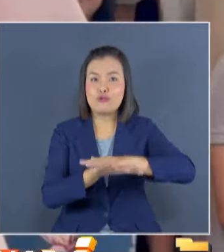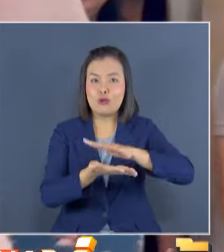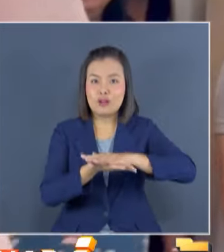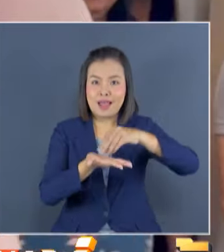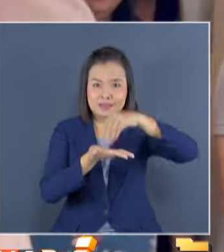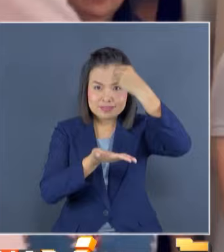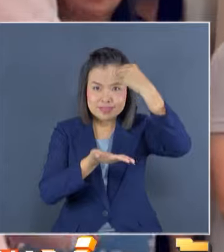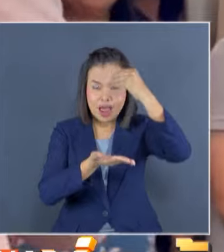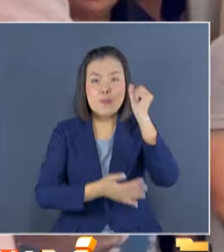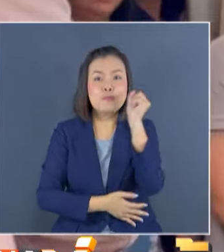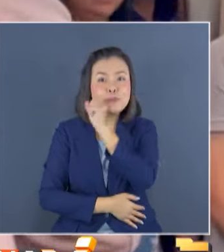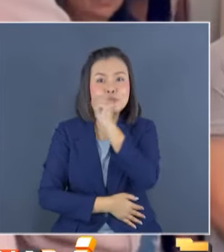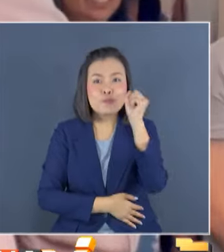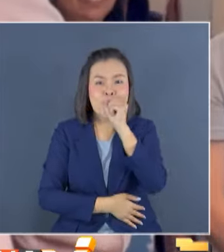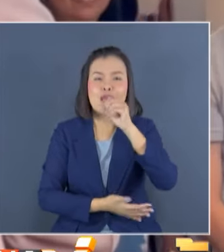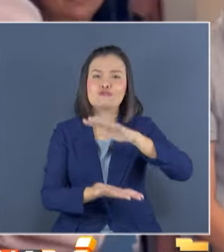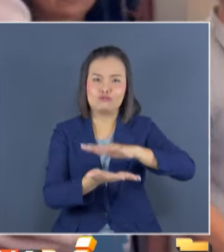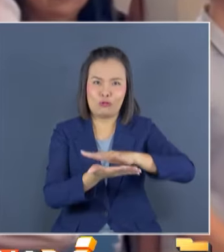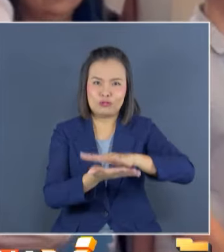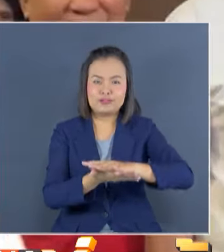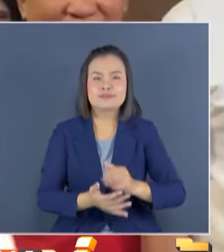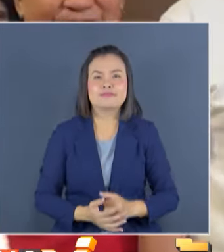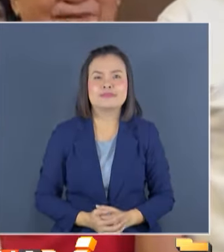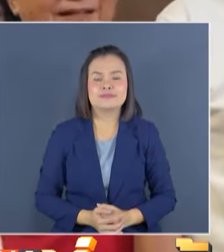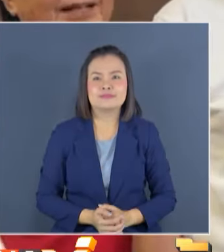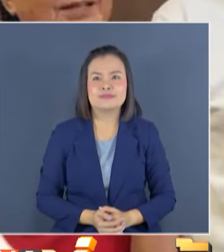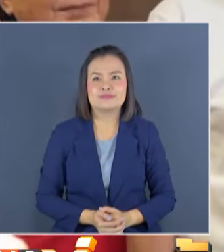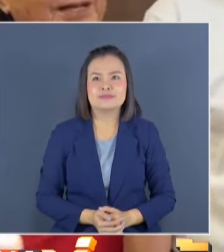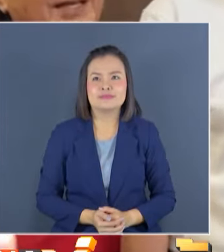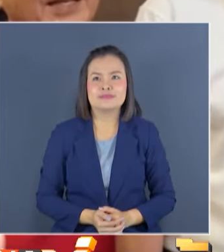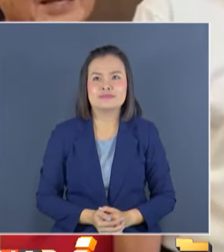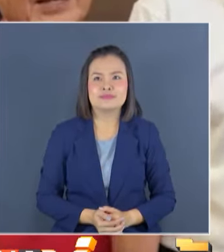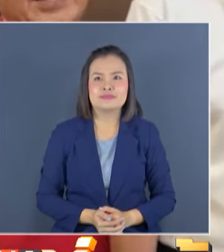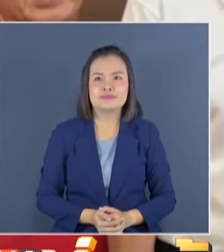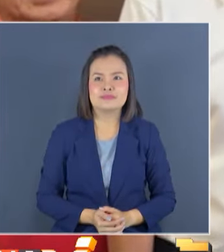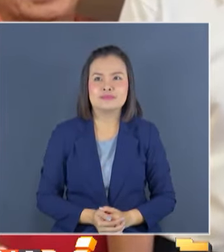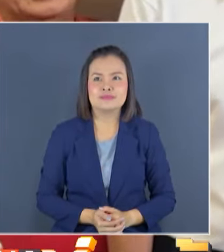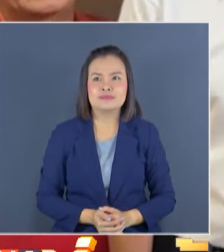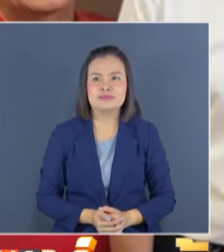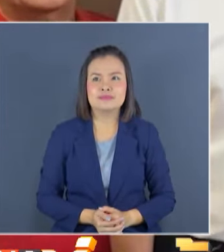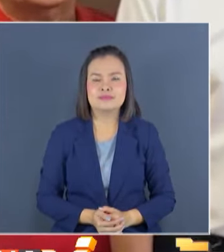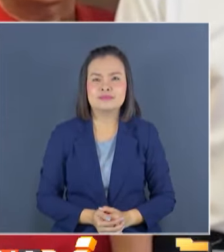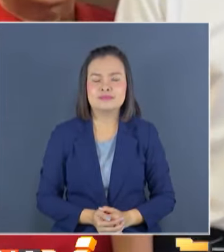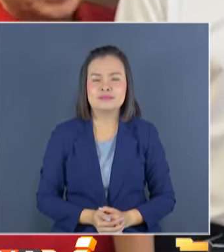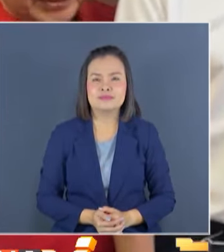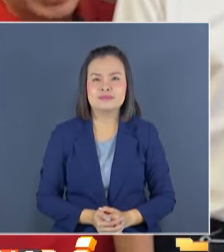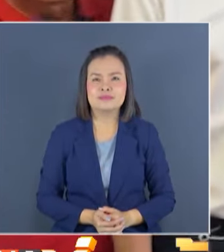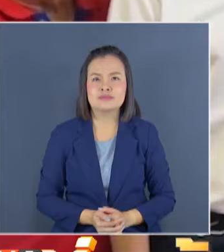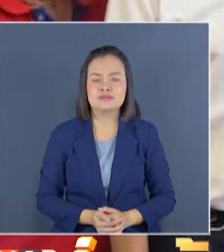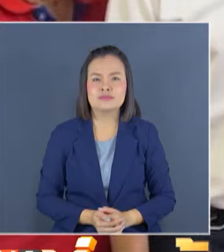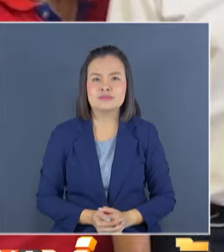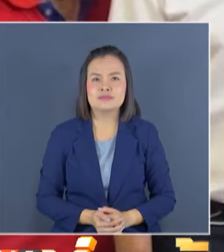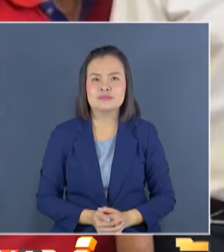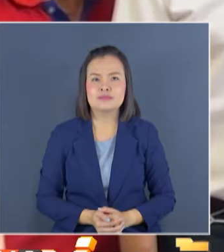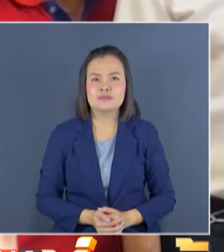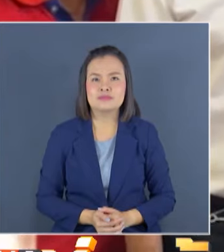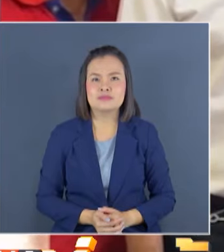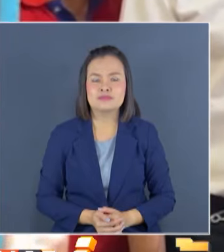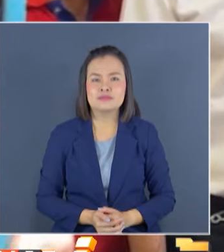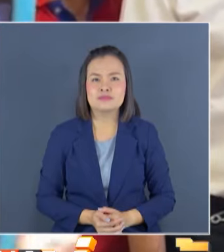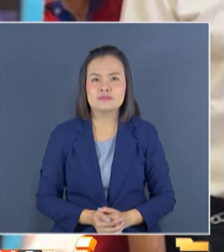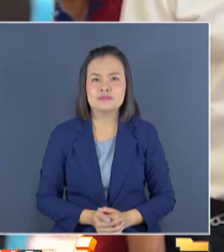ฟอร์ดวิทยาลัยร้องเพลงมาร์ชครับ ใครไม่มีหวังเรื่